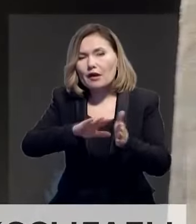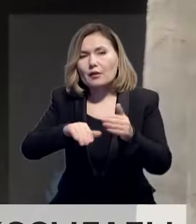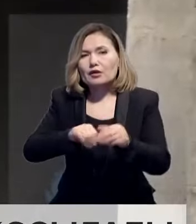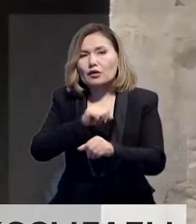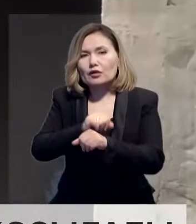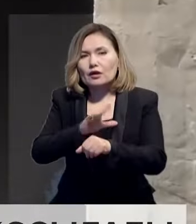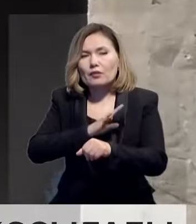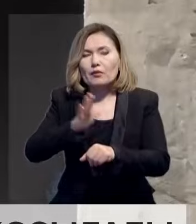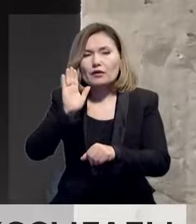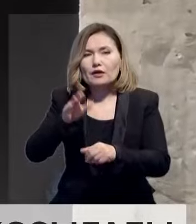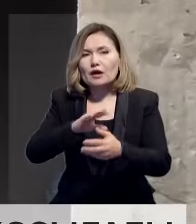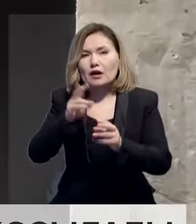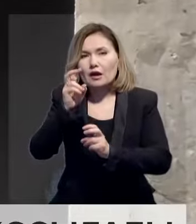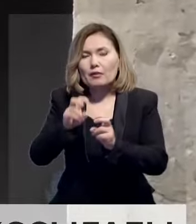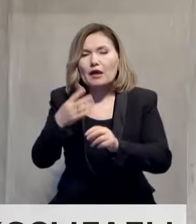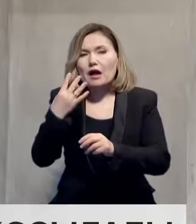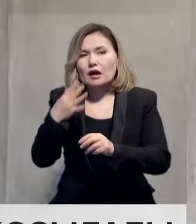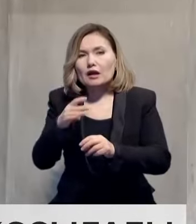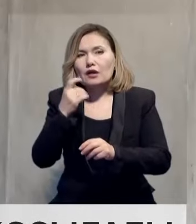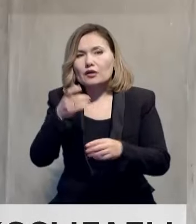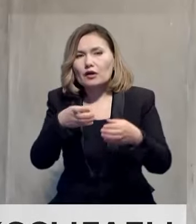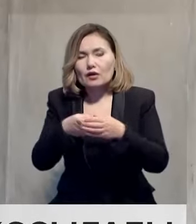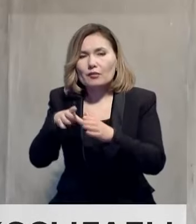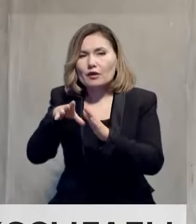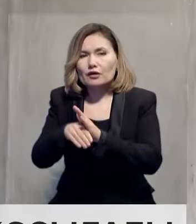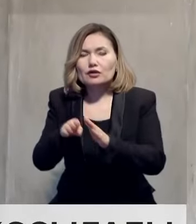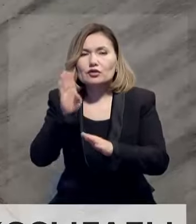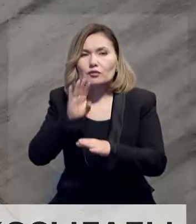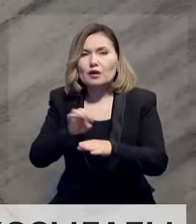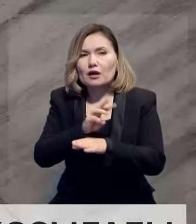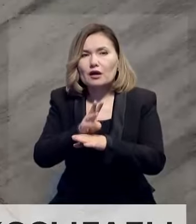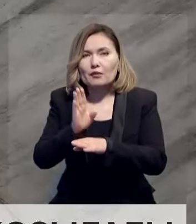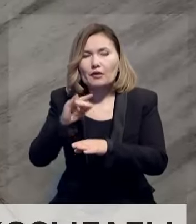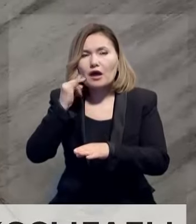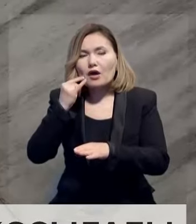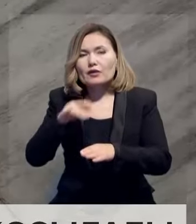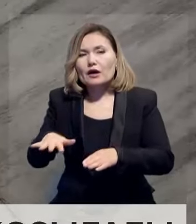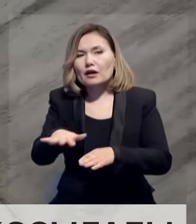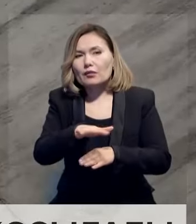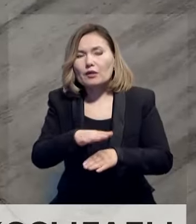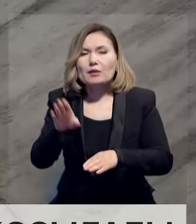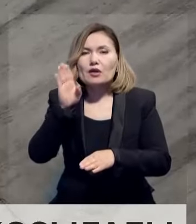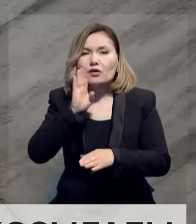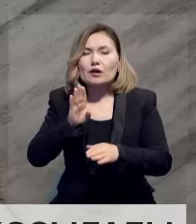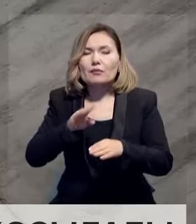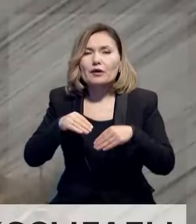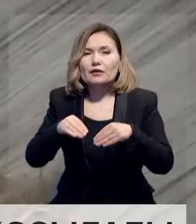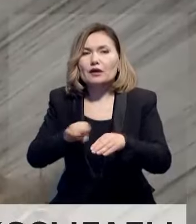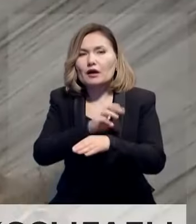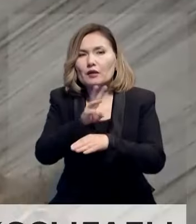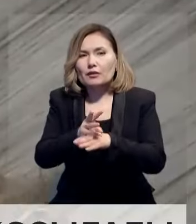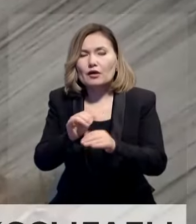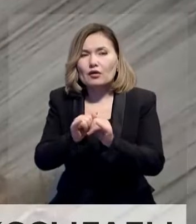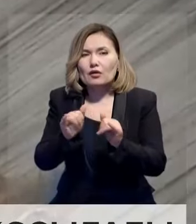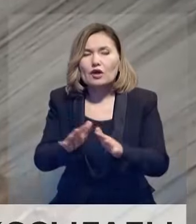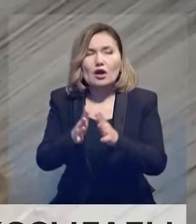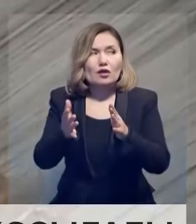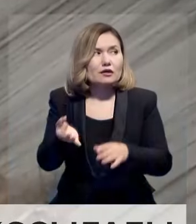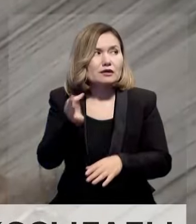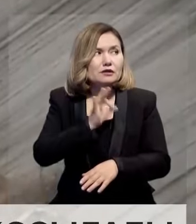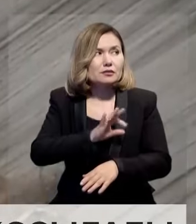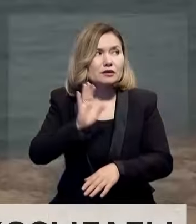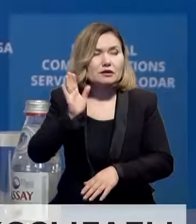қалған. Болашақта нысан 40-қа жоқ шаруа қожалығын сумен қамтиды. Бұл Павлодар ауданында суармалы егін шаруашылығын дамытуға септігін